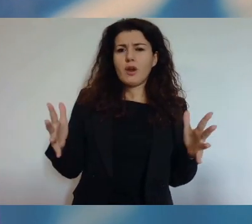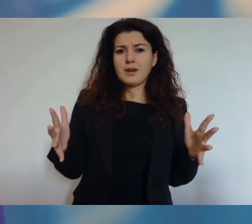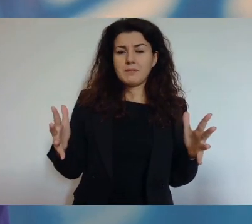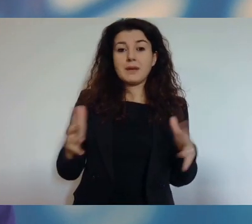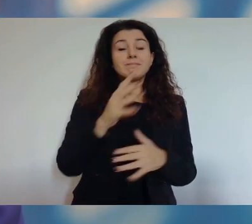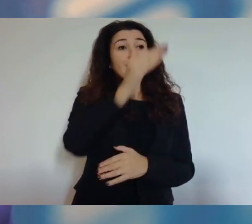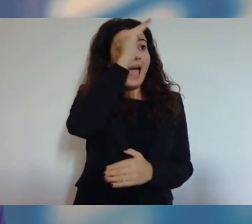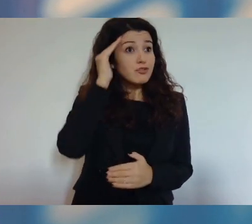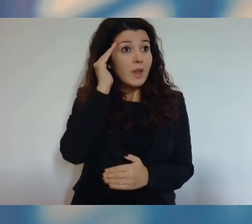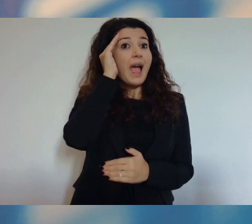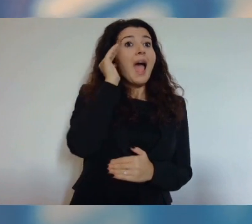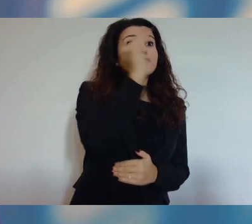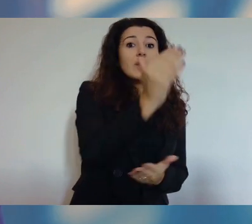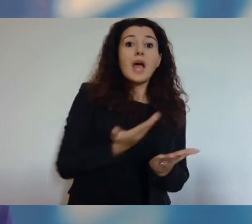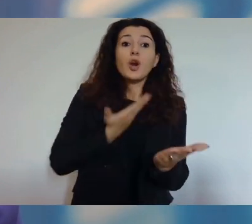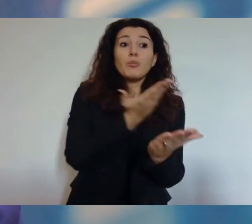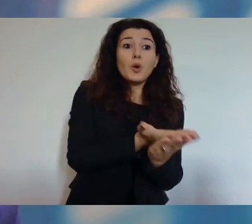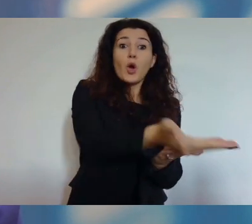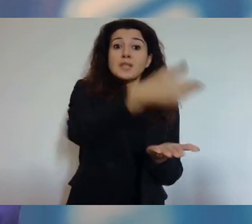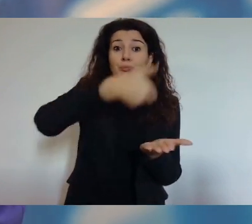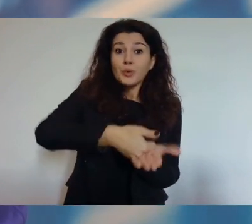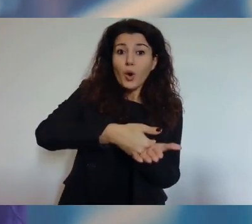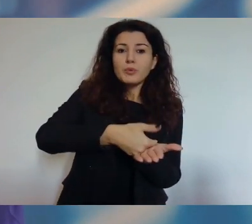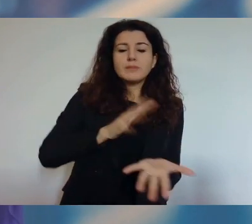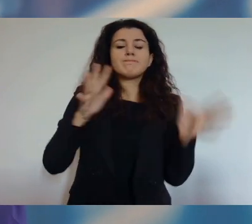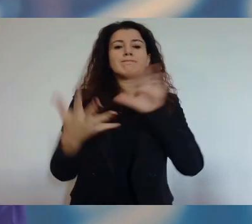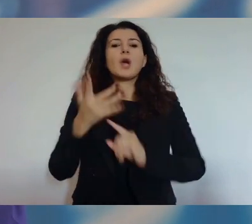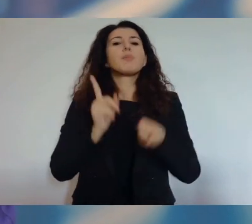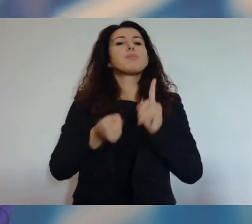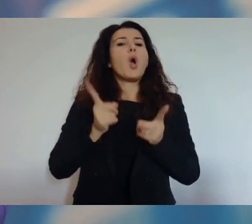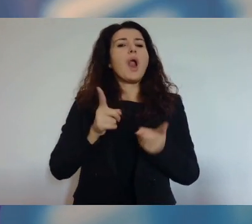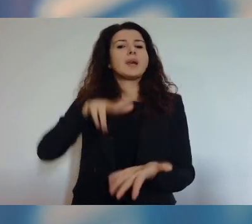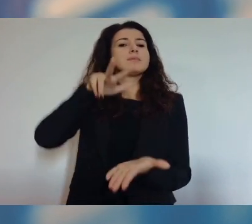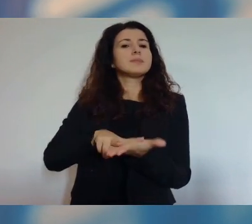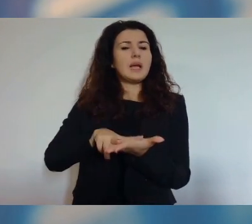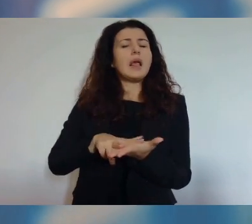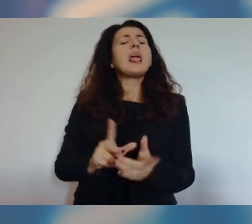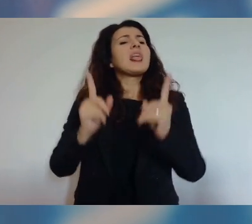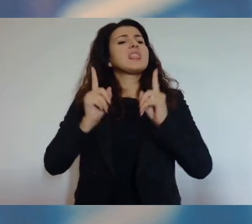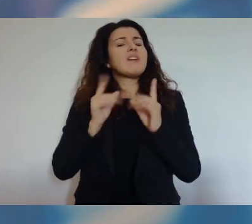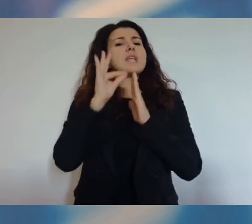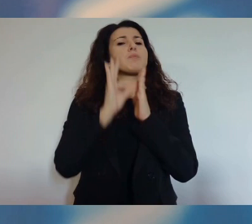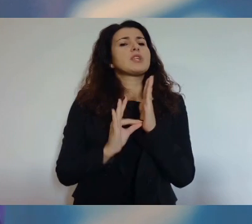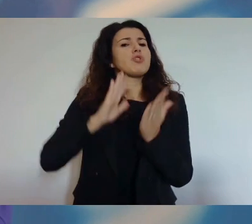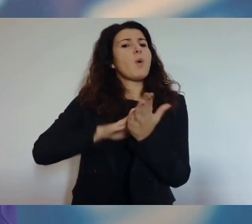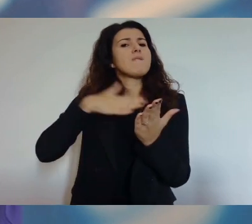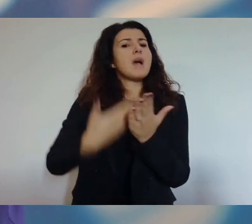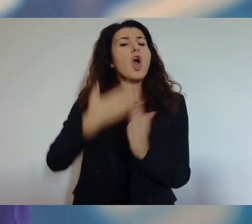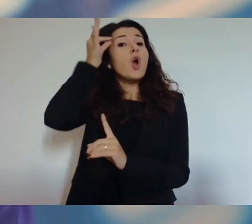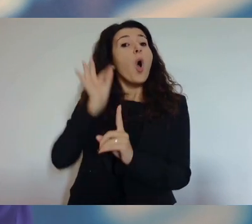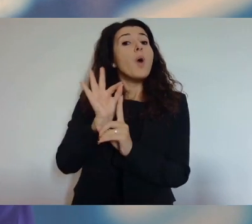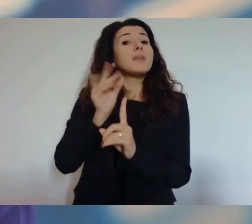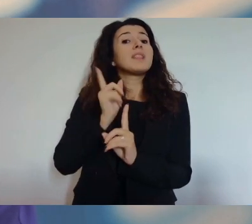bisogna ascoltare le proposte tradurla in azione politica difendere i nostri principi e valori però lo facciamo nell'esclusivo